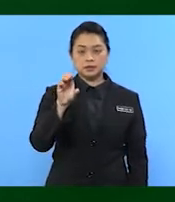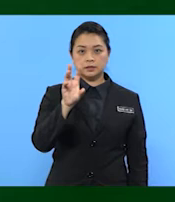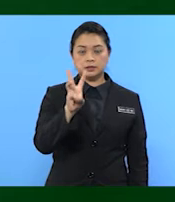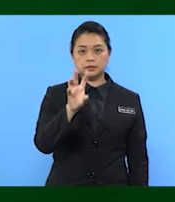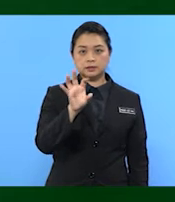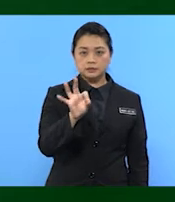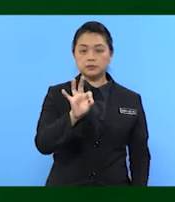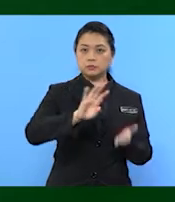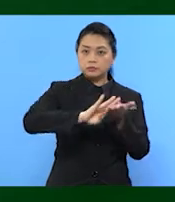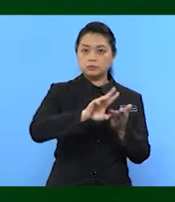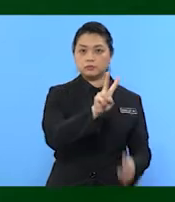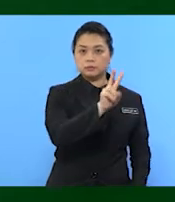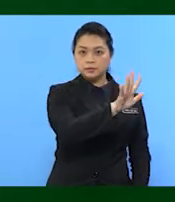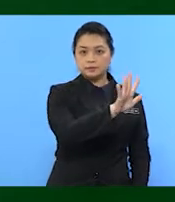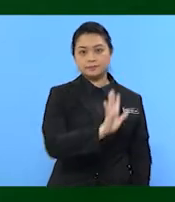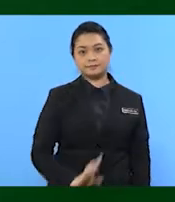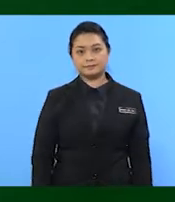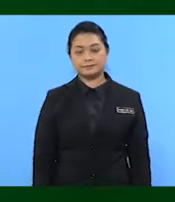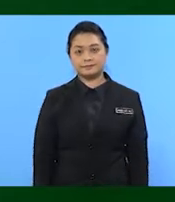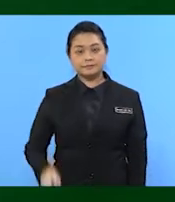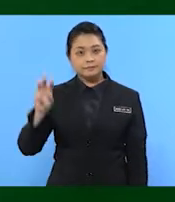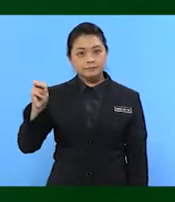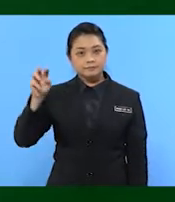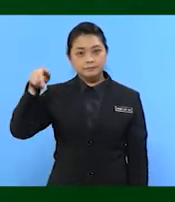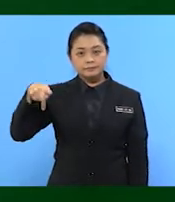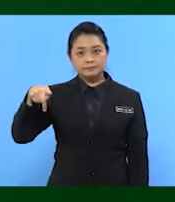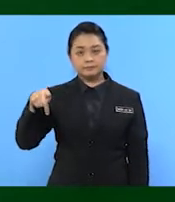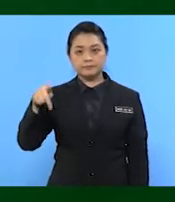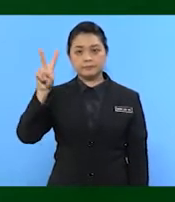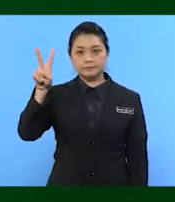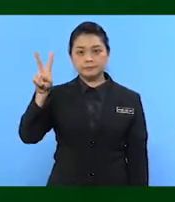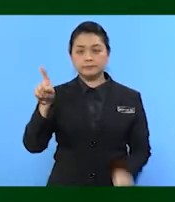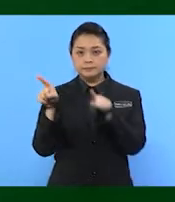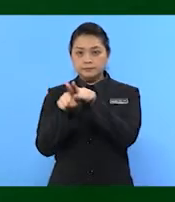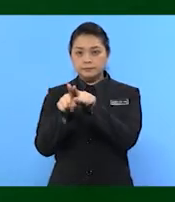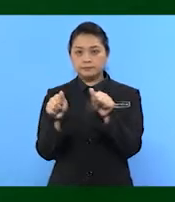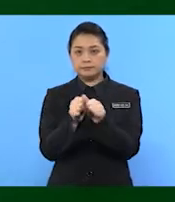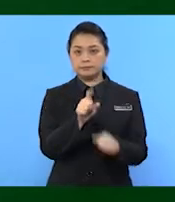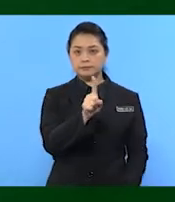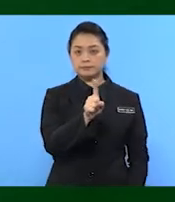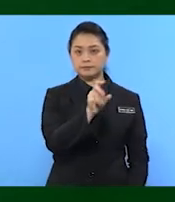169 tolak 25. MP kuasa 2 sama dengan